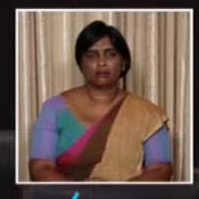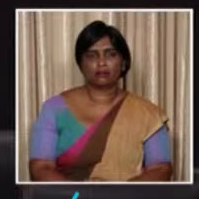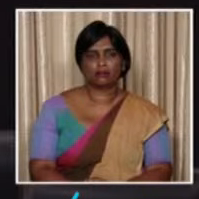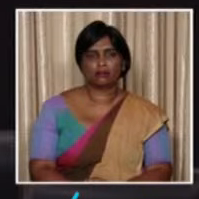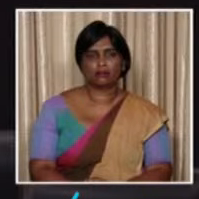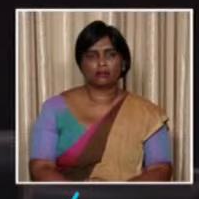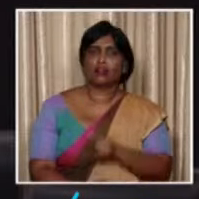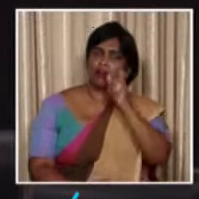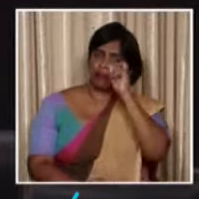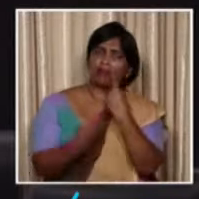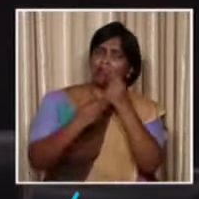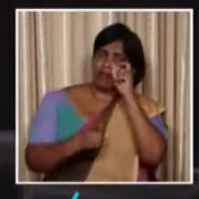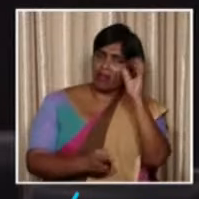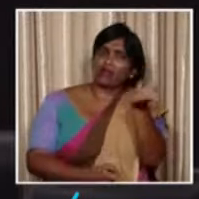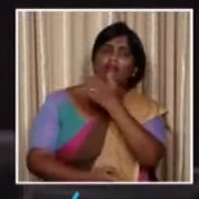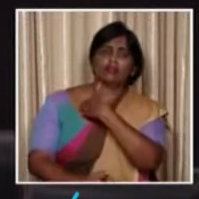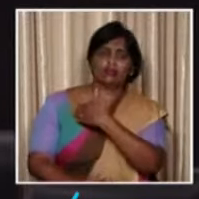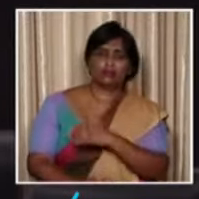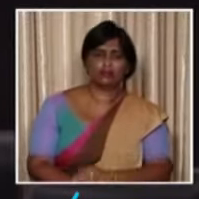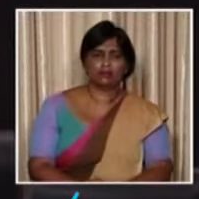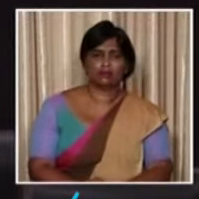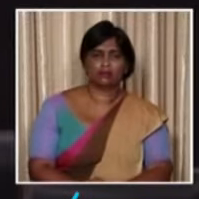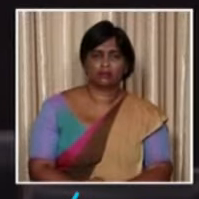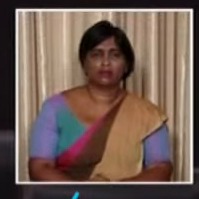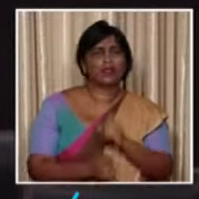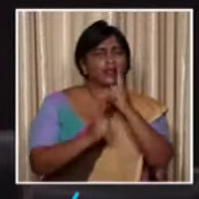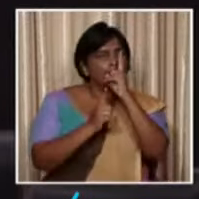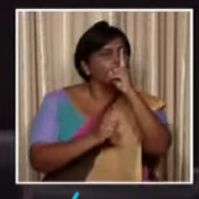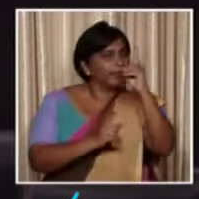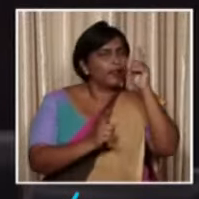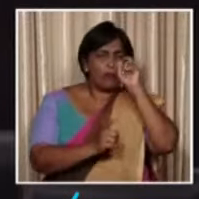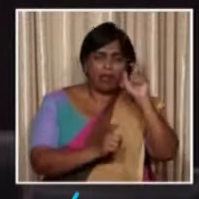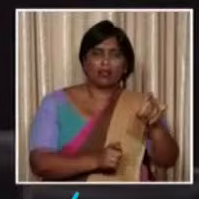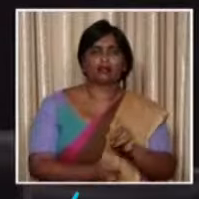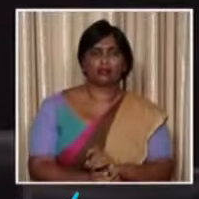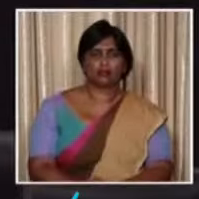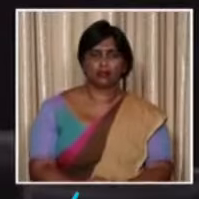මේ ටික පරීක්ෂා කරන්න. එකකින් එකට පරීක්ෂා කරන්න.